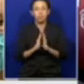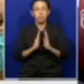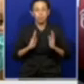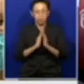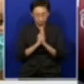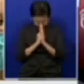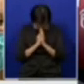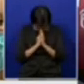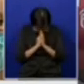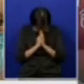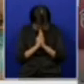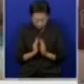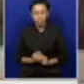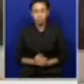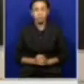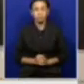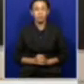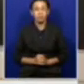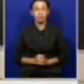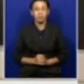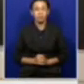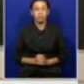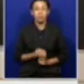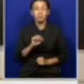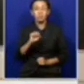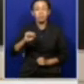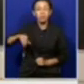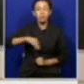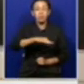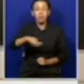ครับท่านสมาชิกครับผมได้ประกาศ